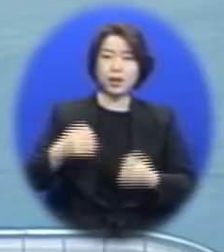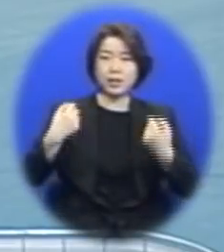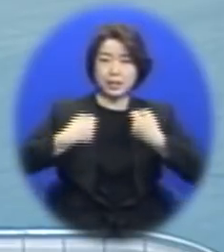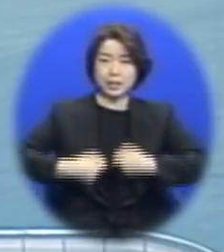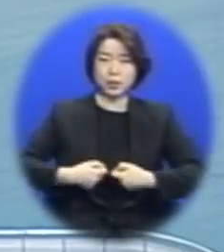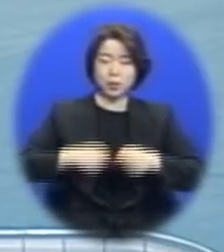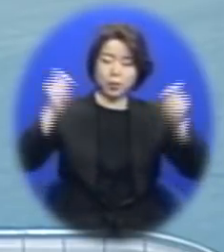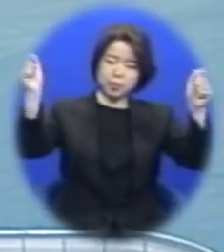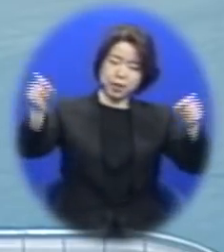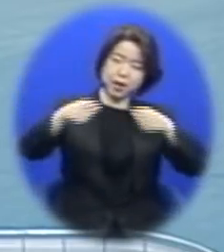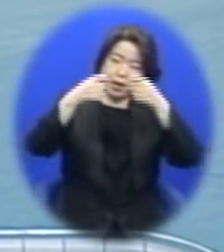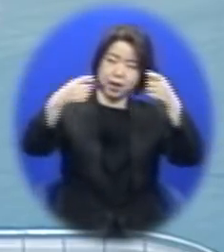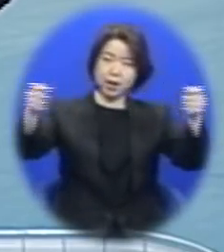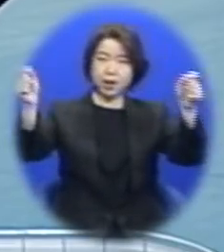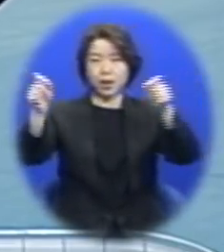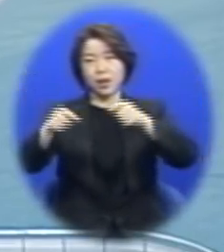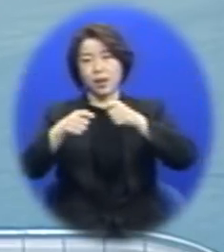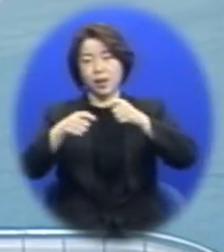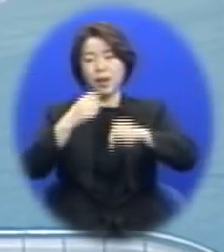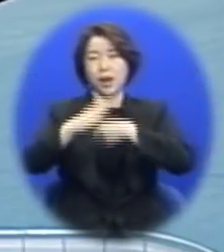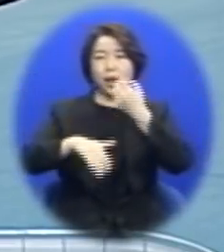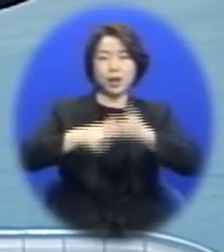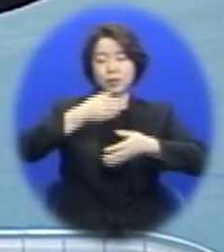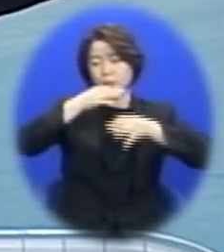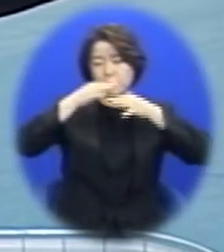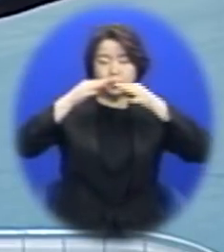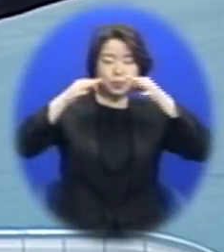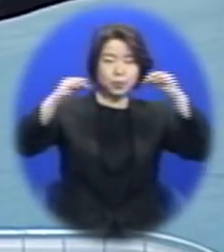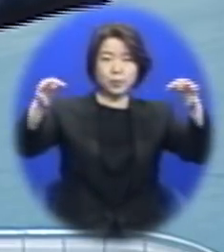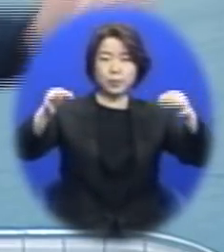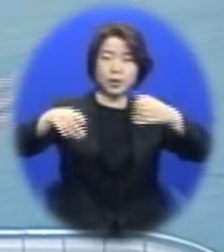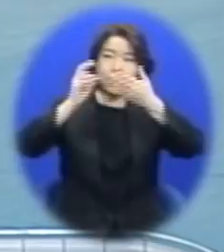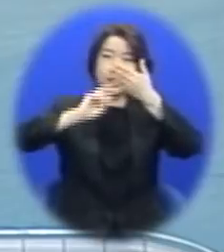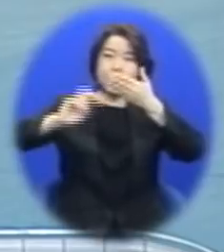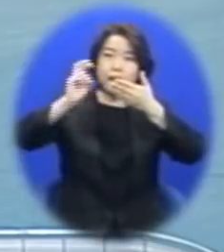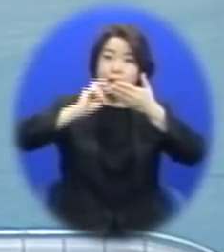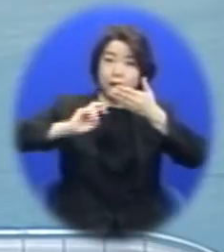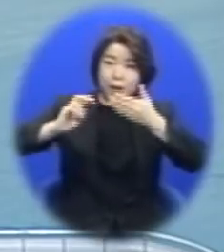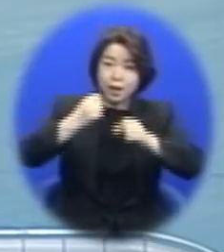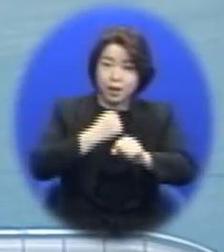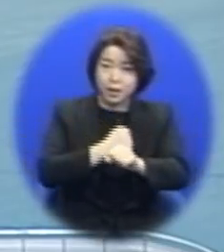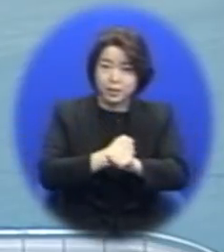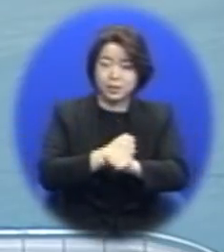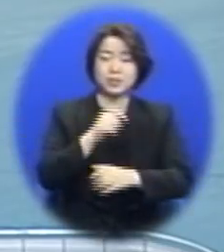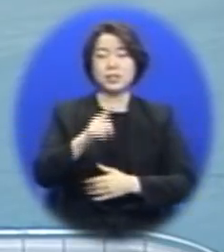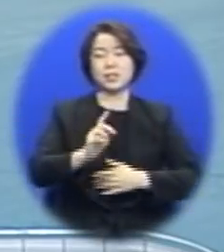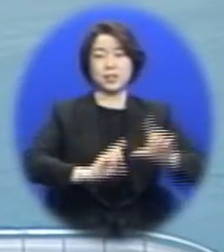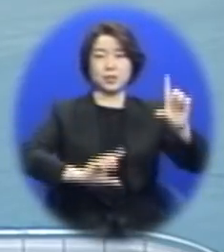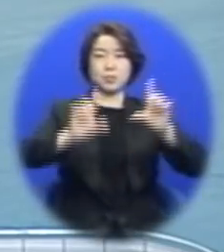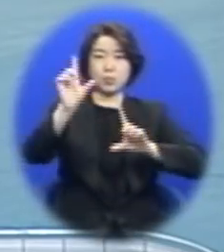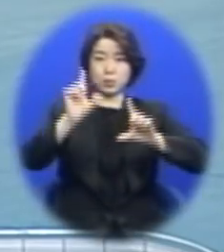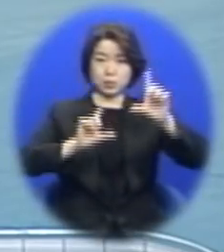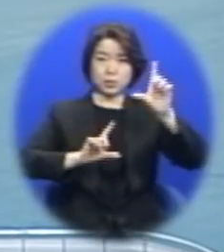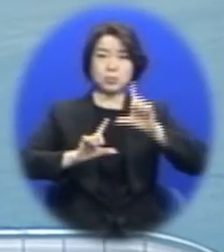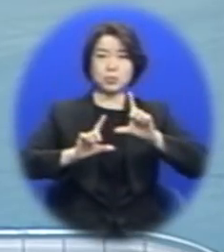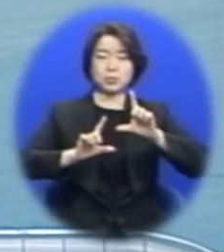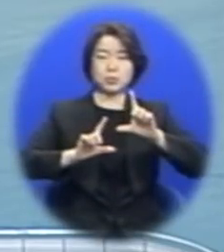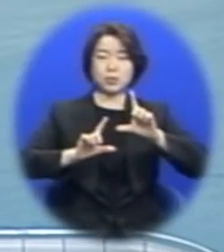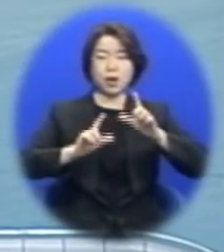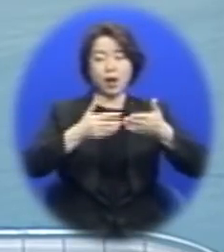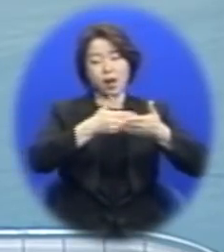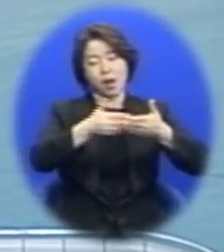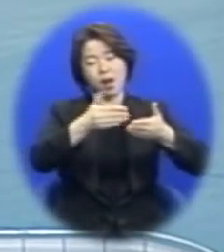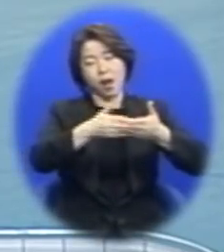가지 흔들면서 하나님께 소리 높여 찬양하는 이 장면을 그려낼 수